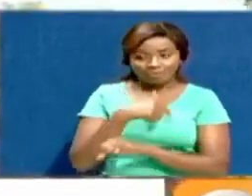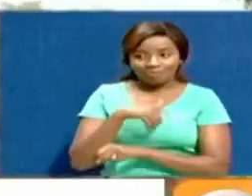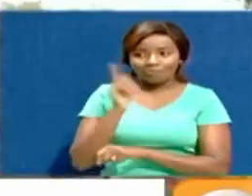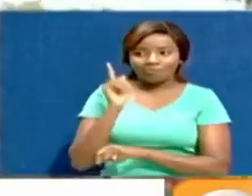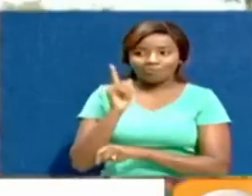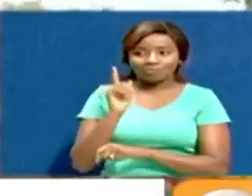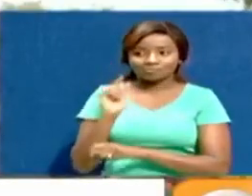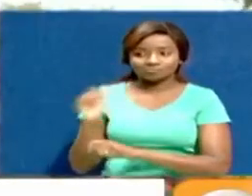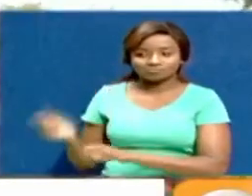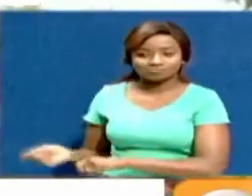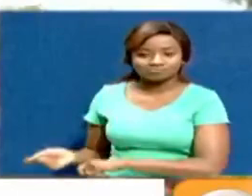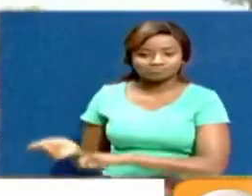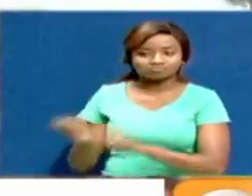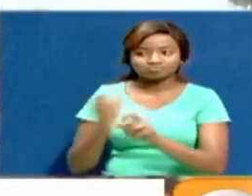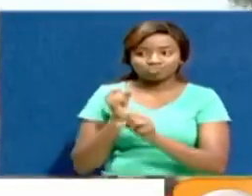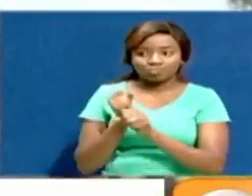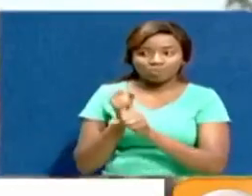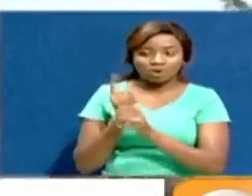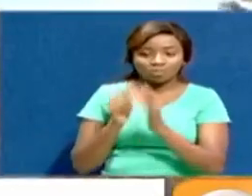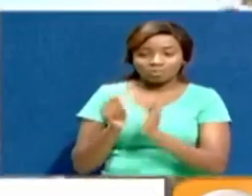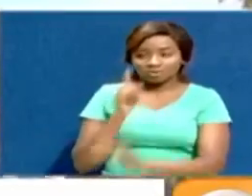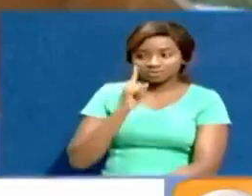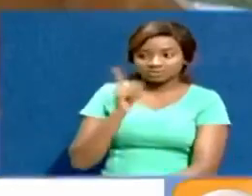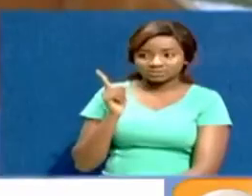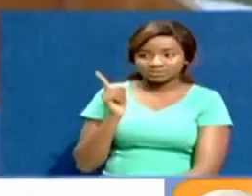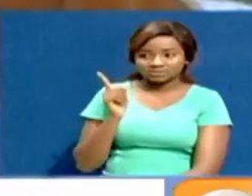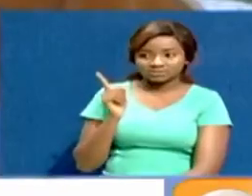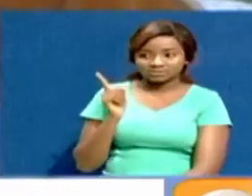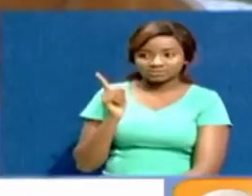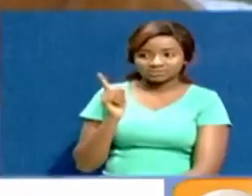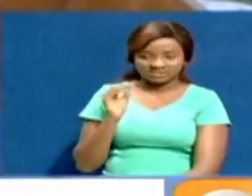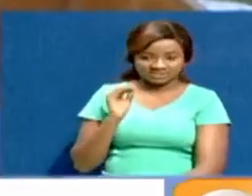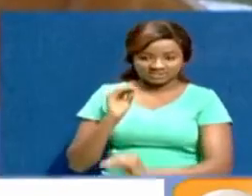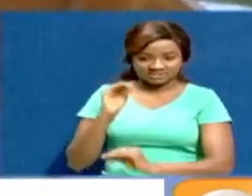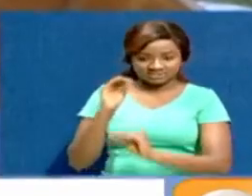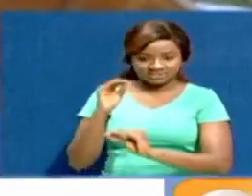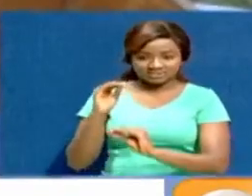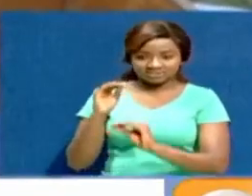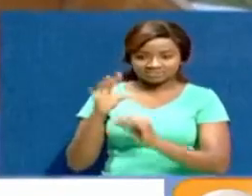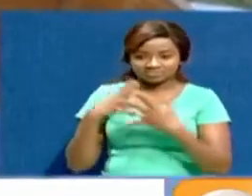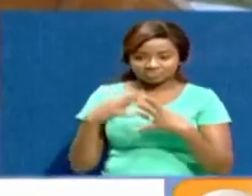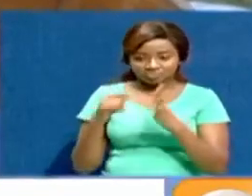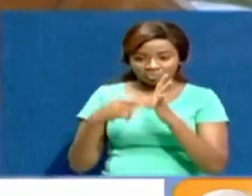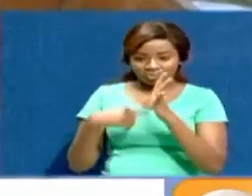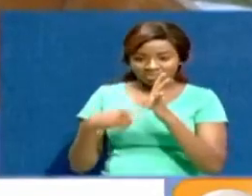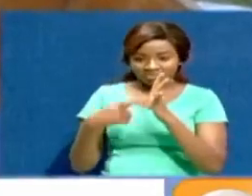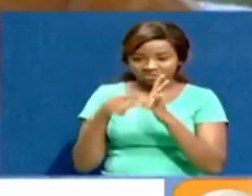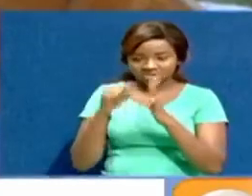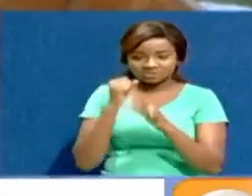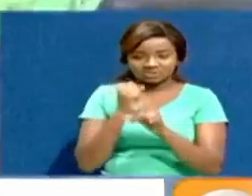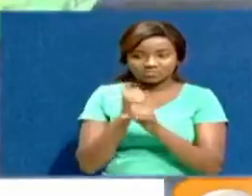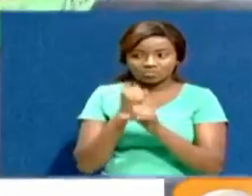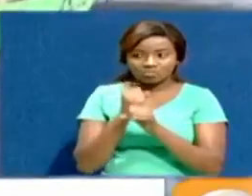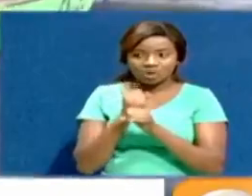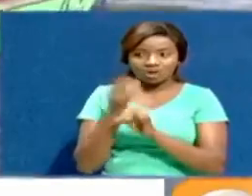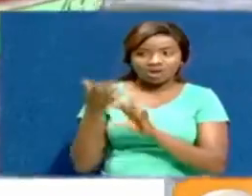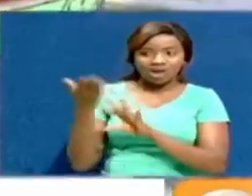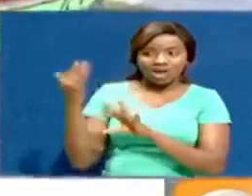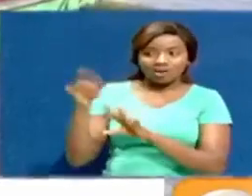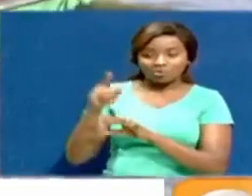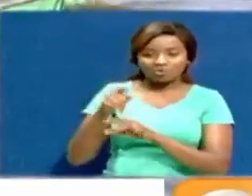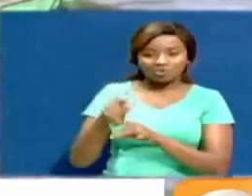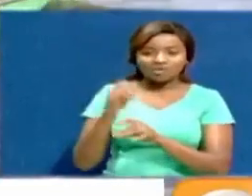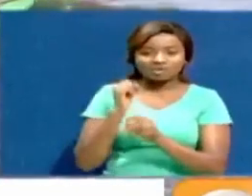Linet Rogo yupo katika harakati ya kuwapa waajiriwa wake injini hii inayotumia majira. Hapo awali, mashua hii ilikuwa